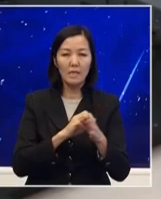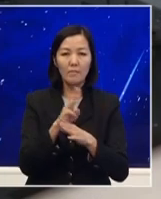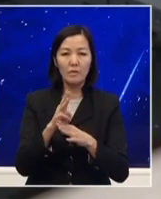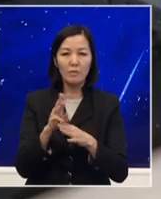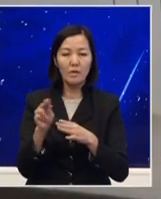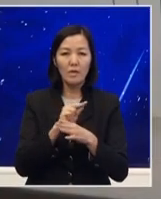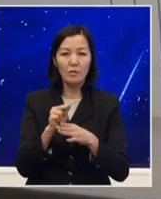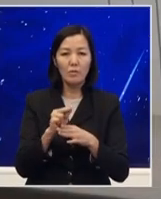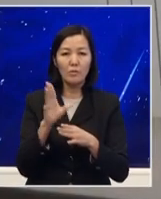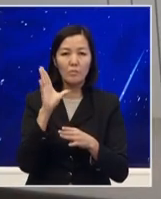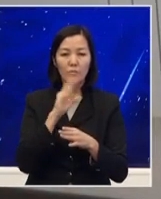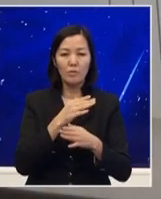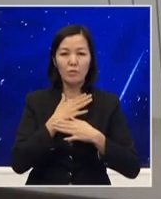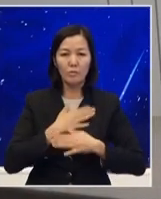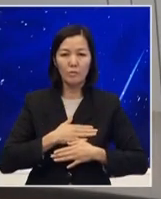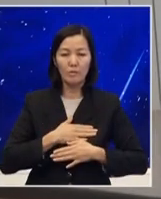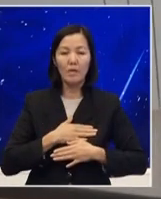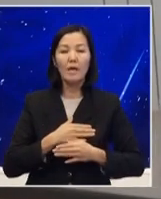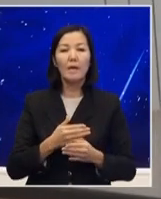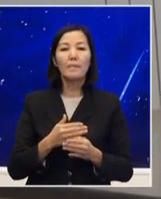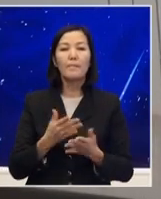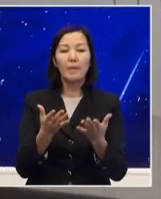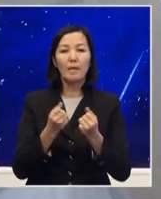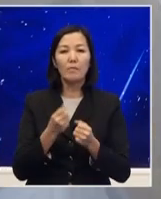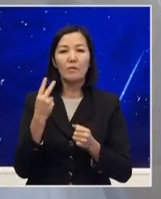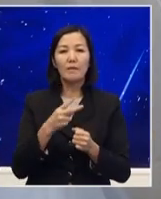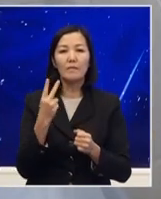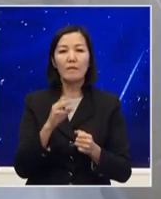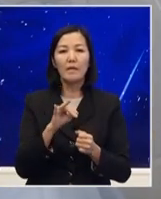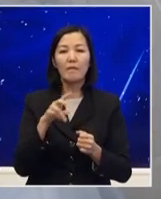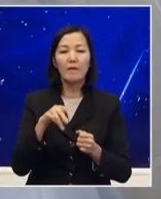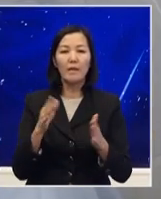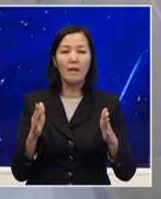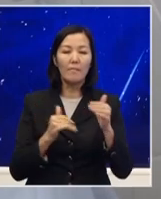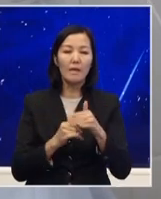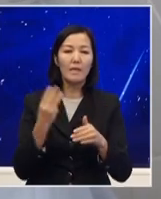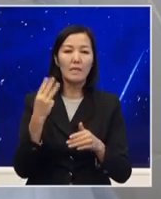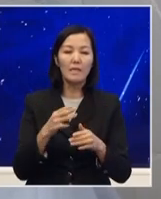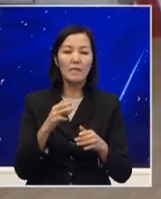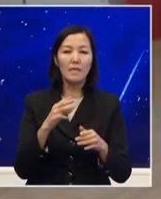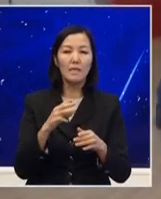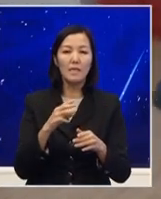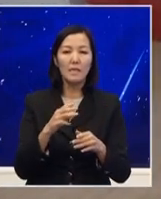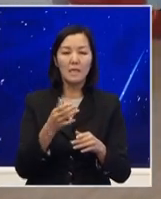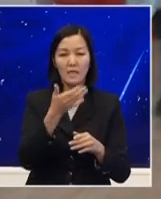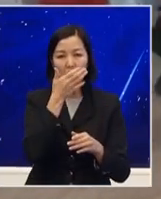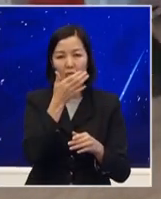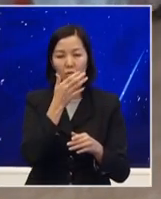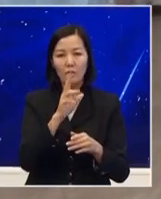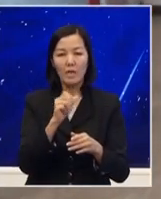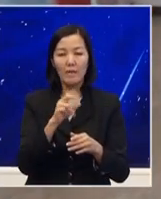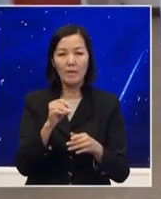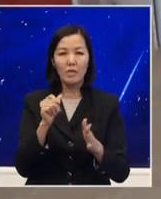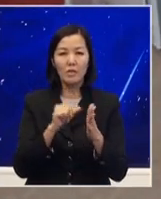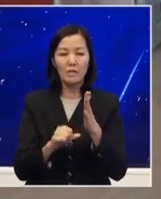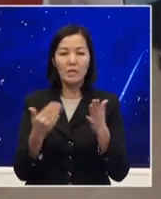лечением своих пациентов благодаря дооснащению. Приобретено 22 ИВЛ-аппарата и 30 кислородных концентраторов. 6 современными